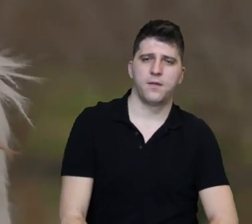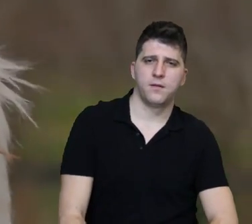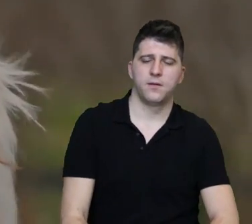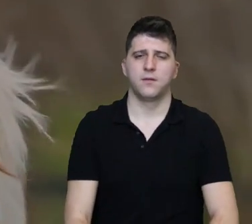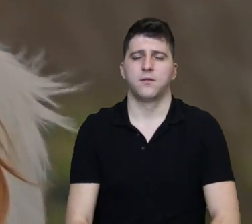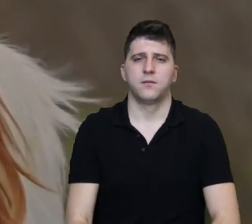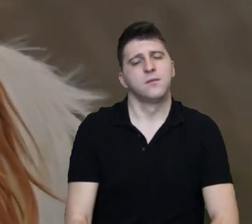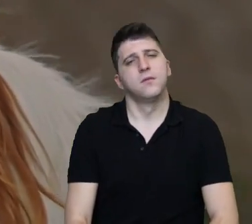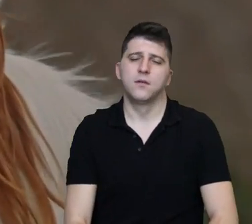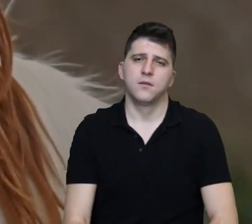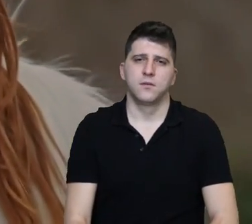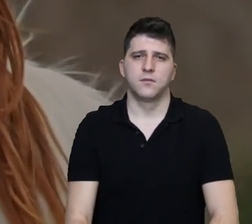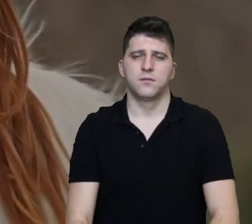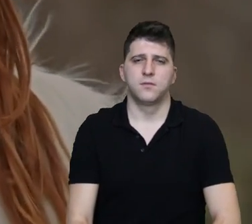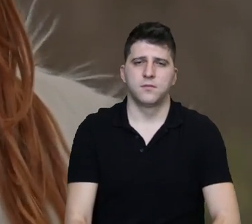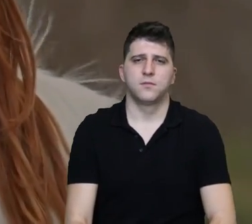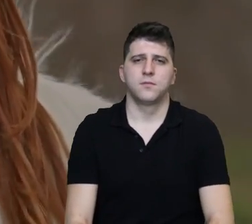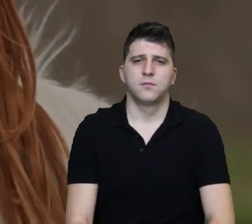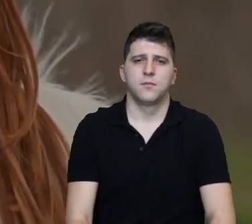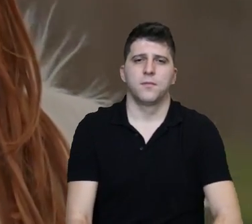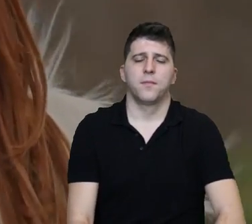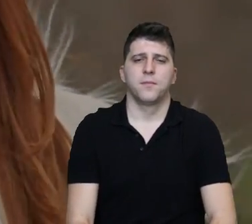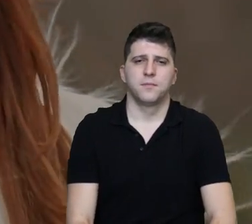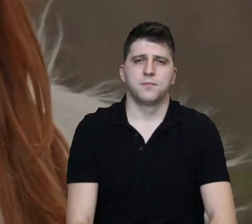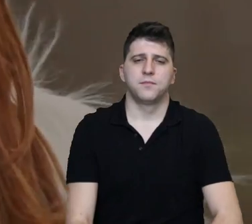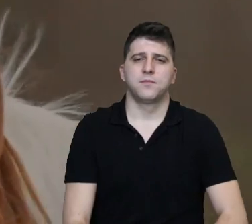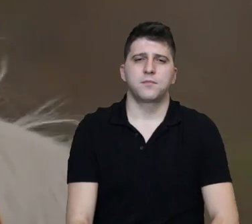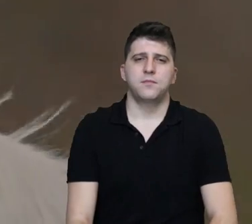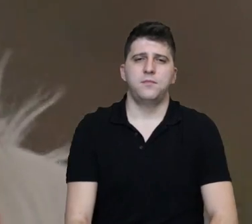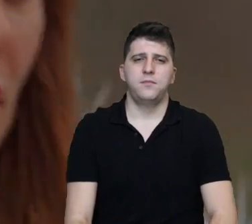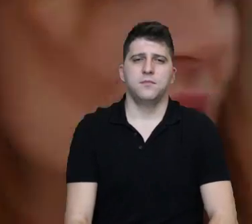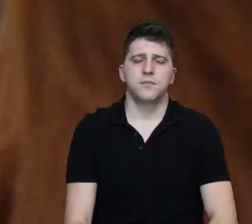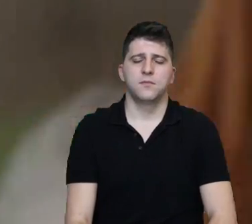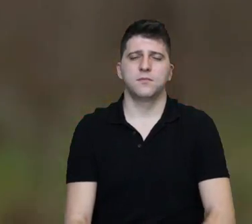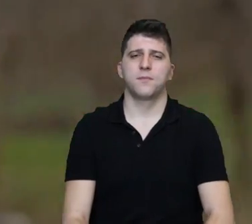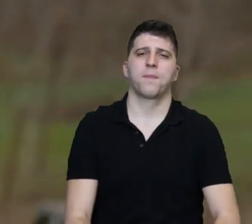Arabanın yanında bir anda duraklayarak bakışlarını boşluğa dikti.